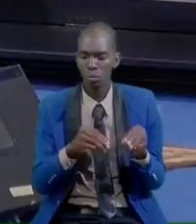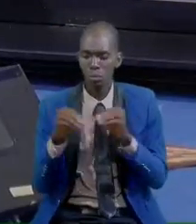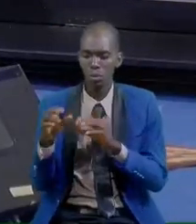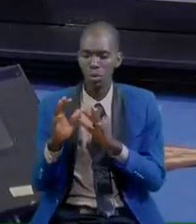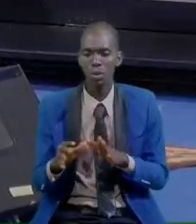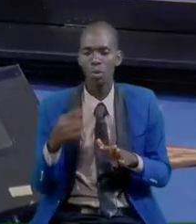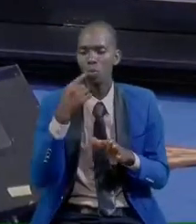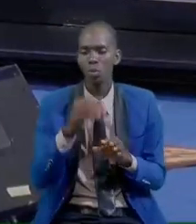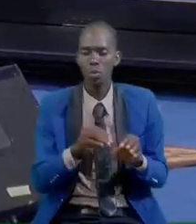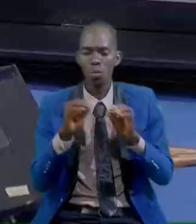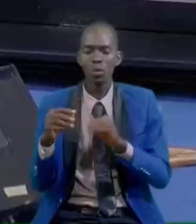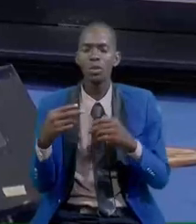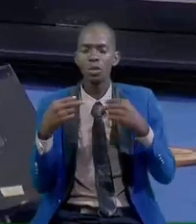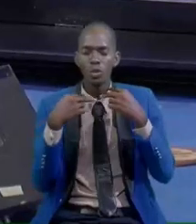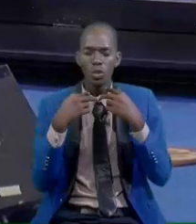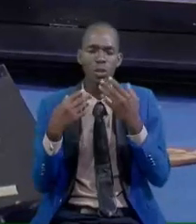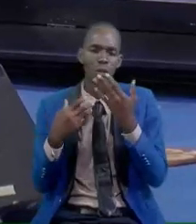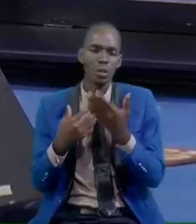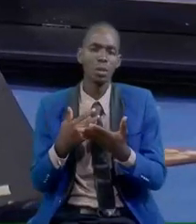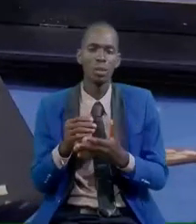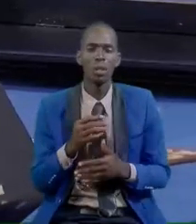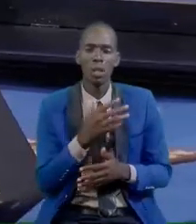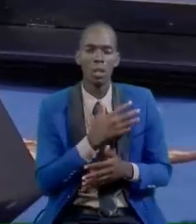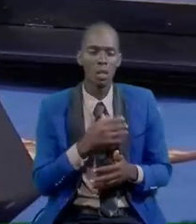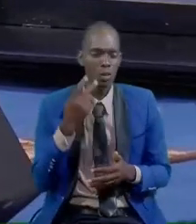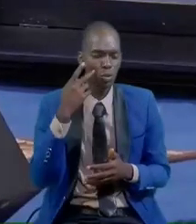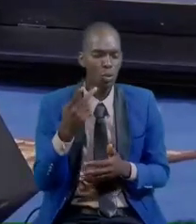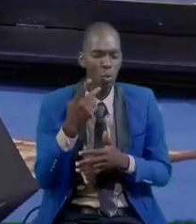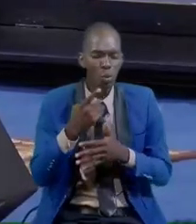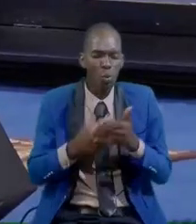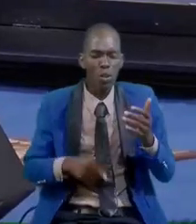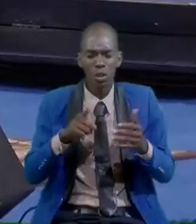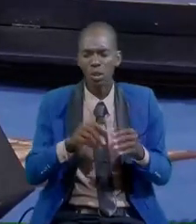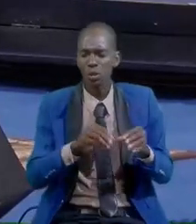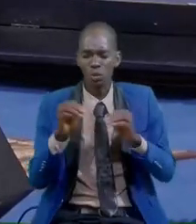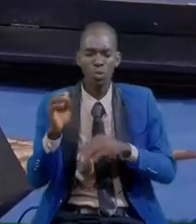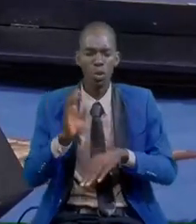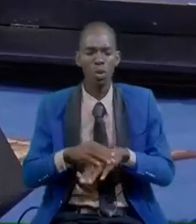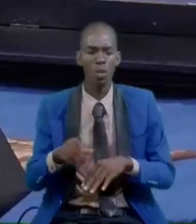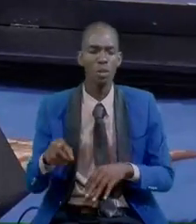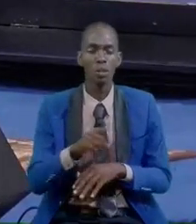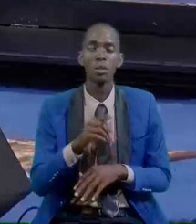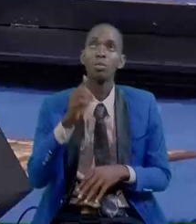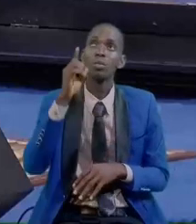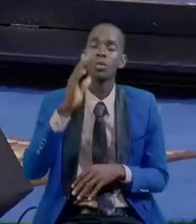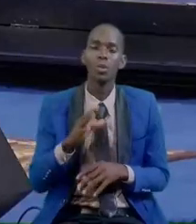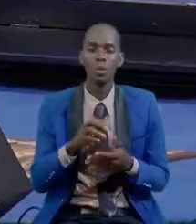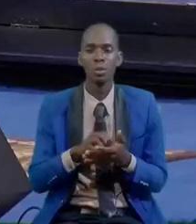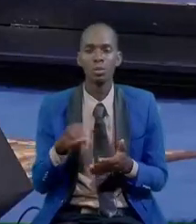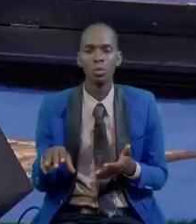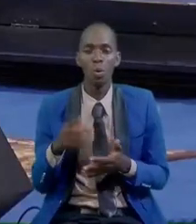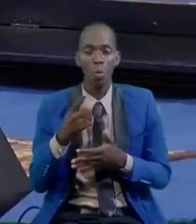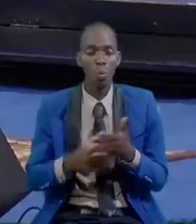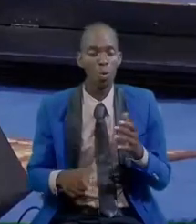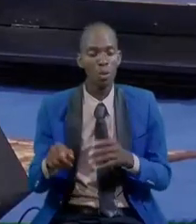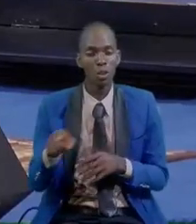qui a placé le joug là-bas, il a constaté que ce qu'il avait mis sur eux, que Dieu a ôté cela. Ce qu'ils